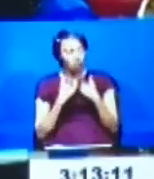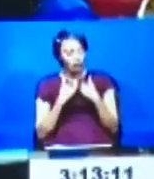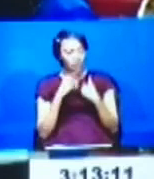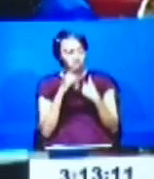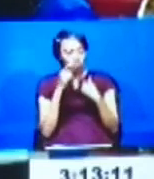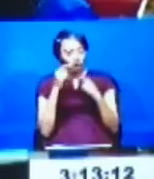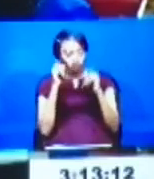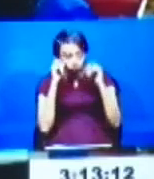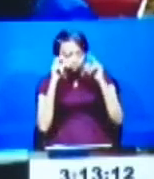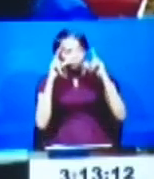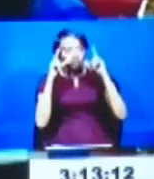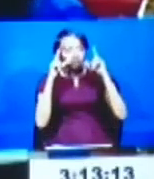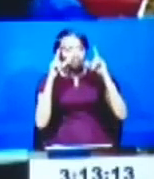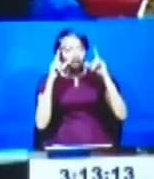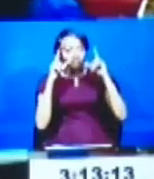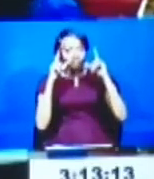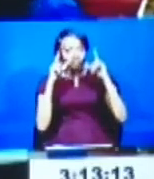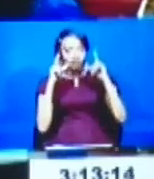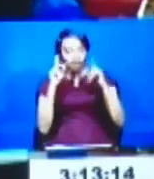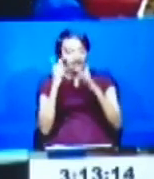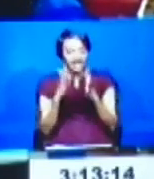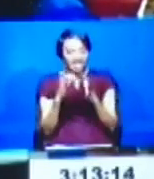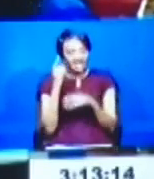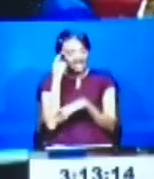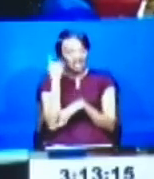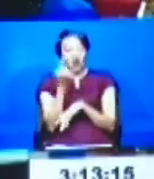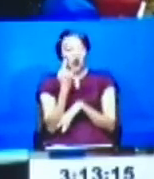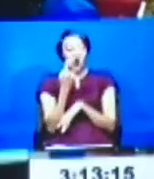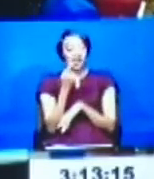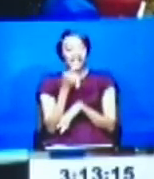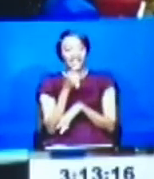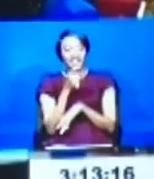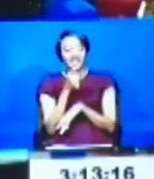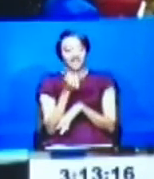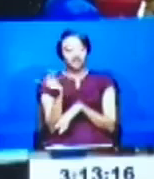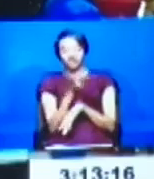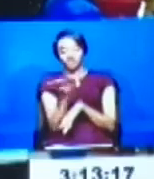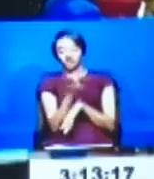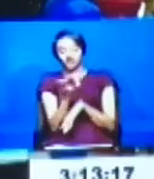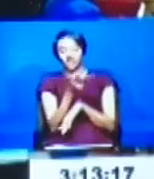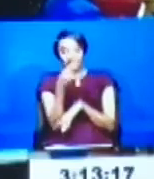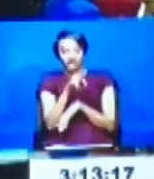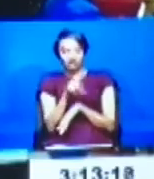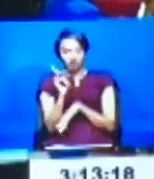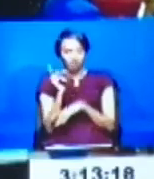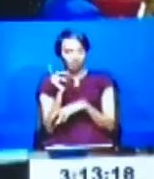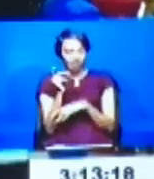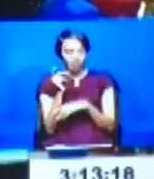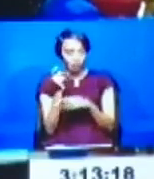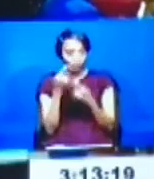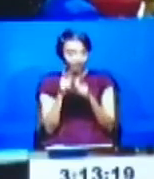waliwo theory eyinza okulowooza santi Uhuru ayinza oba abadayo gera chela ku media naye nga ate down akola ground